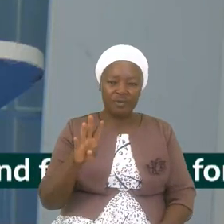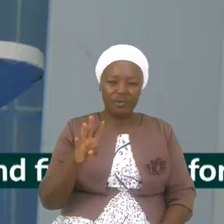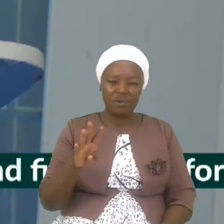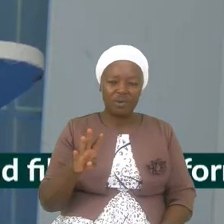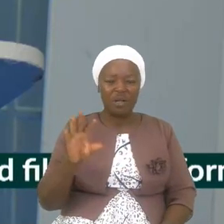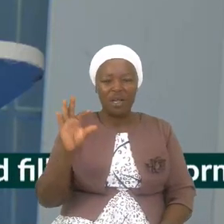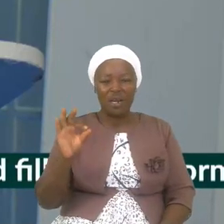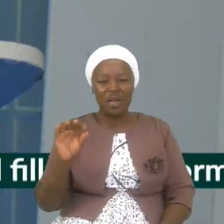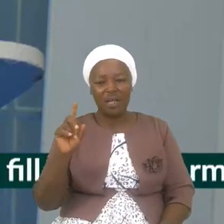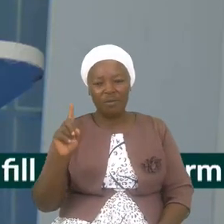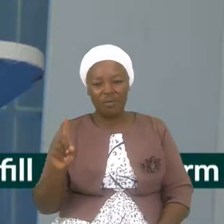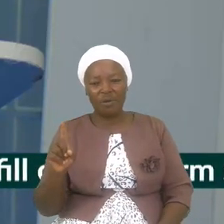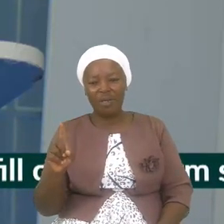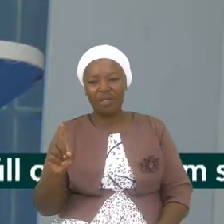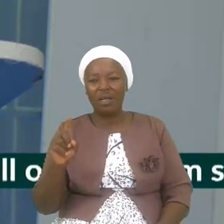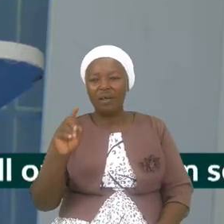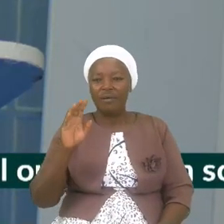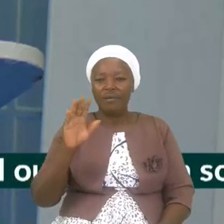91 54